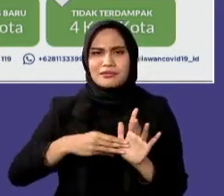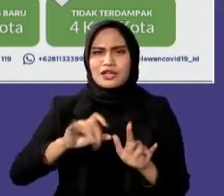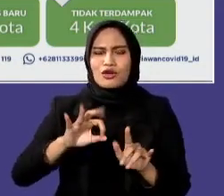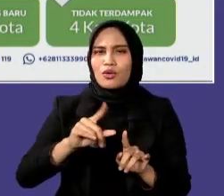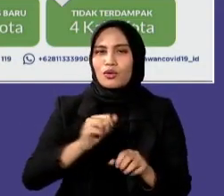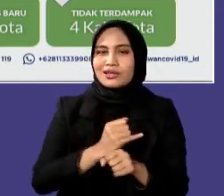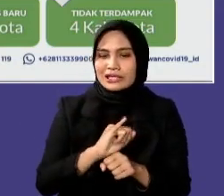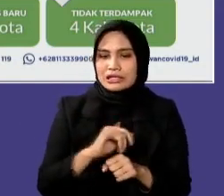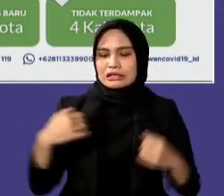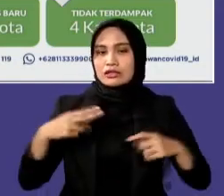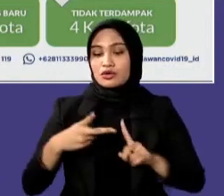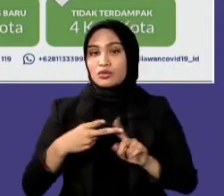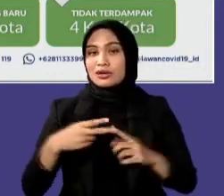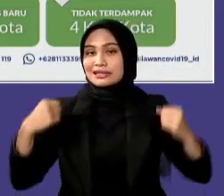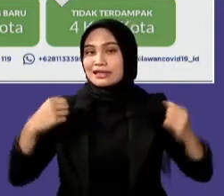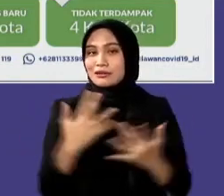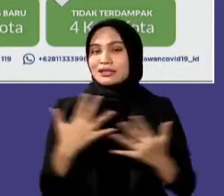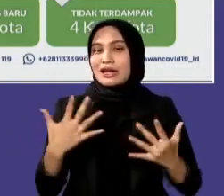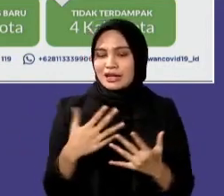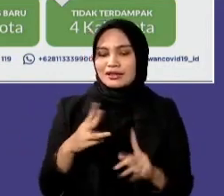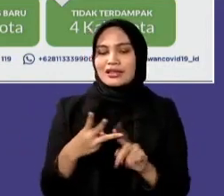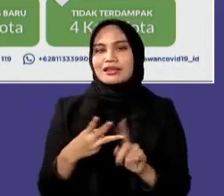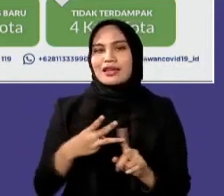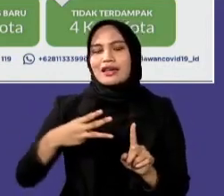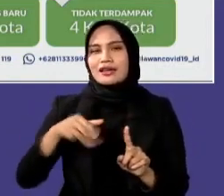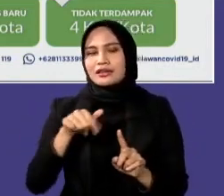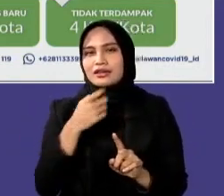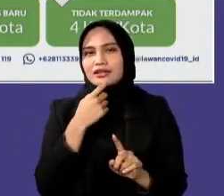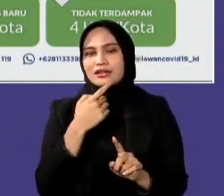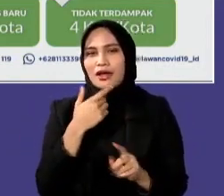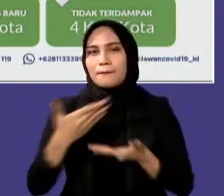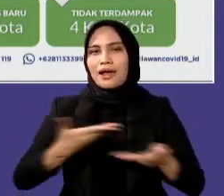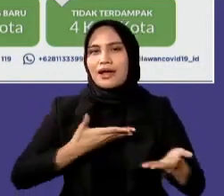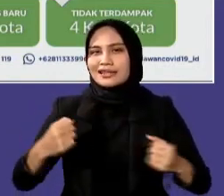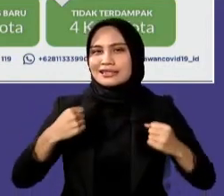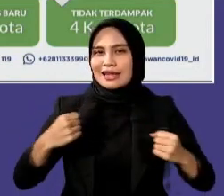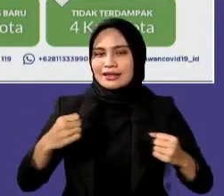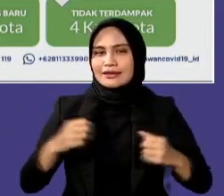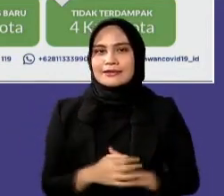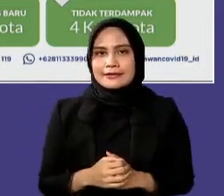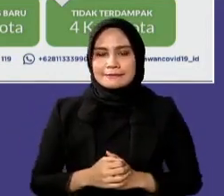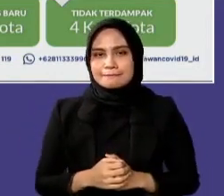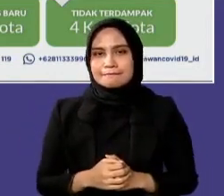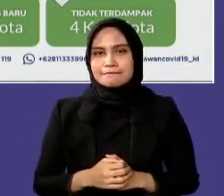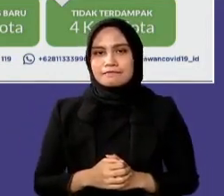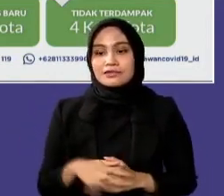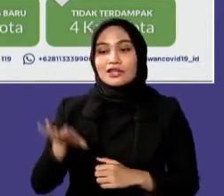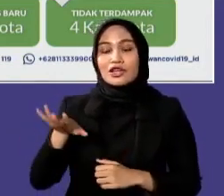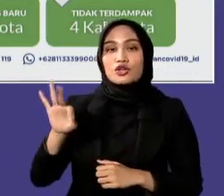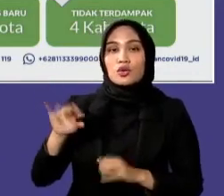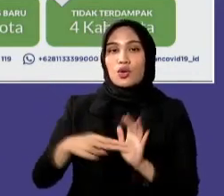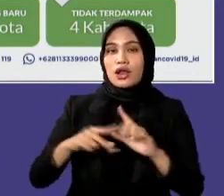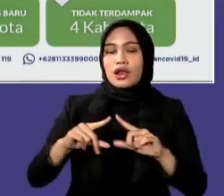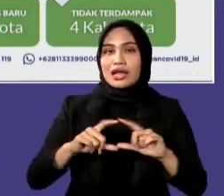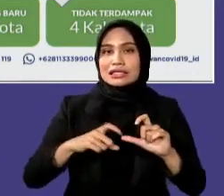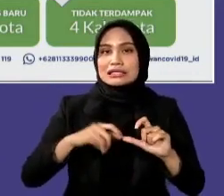pelayanan kesehatan meskipun pada minggu ini terjadi penurunan kasus namun zonasi tetap mengalami pergeseran ke